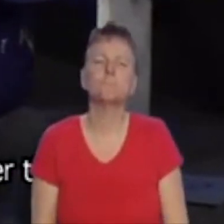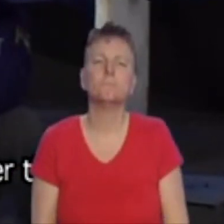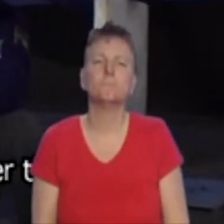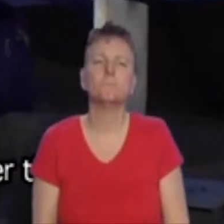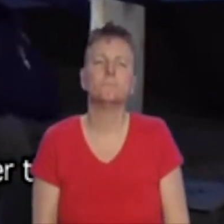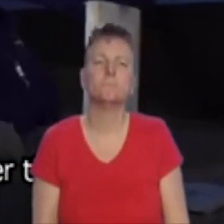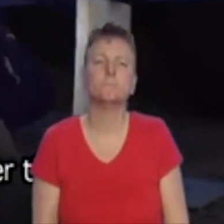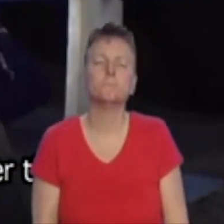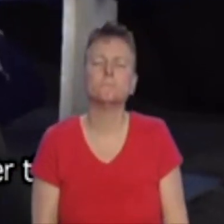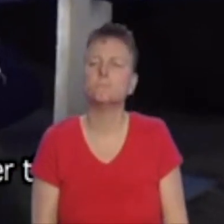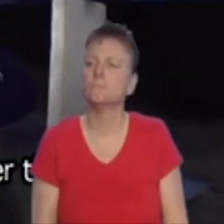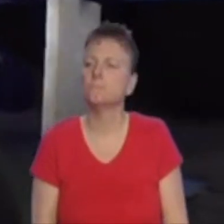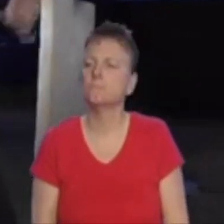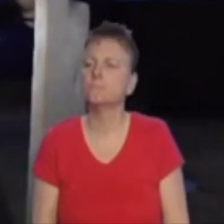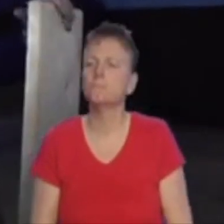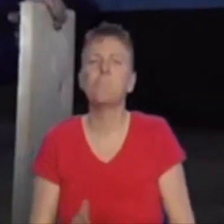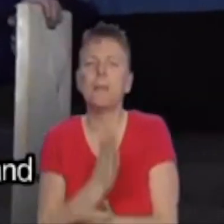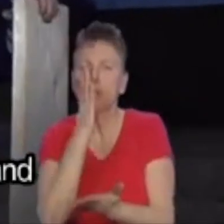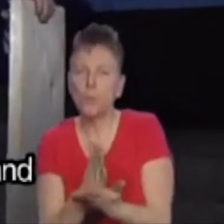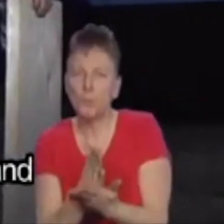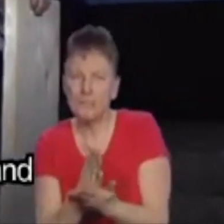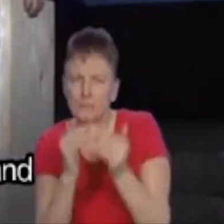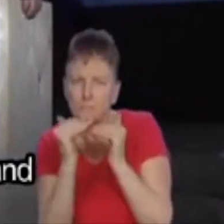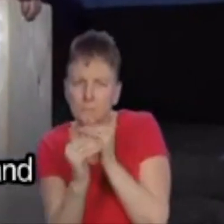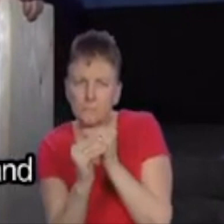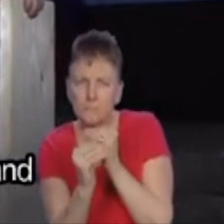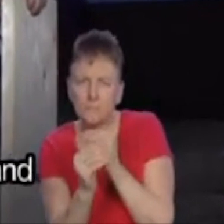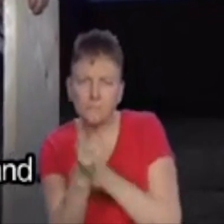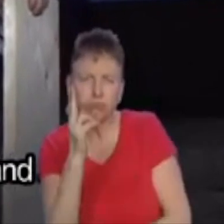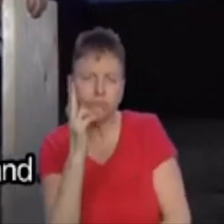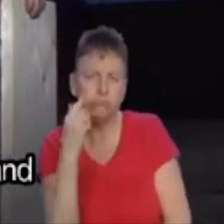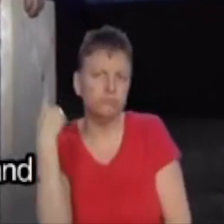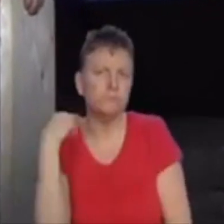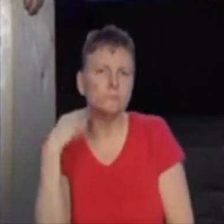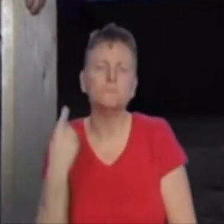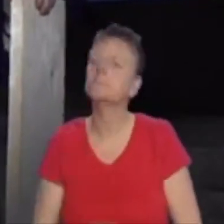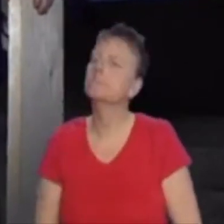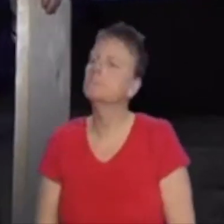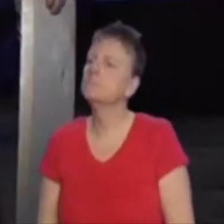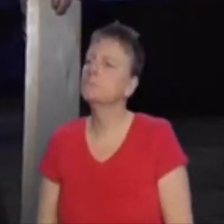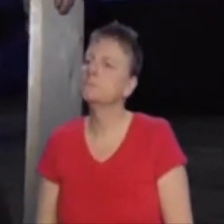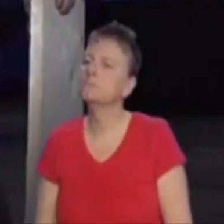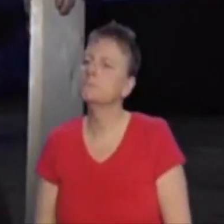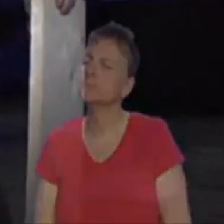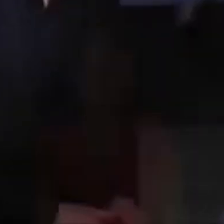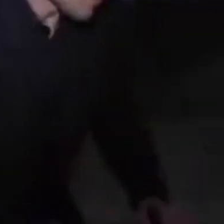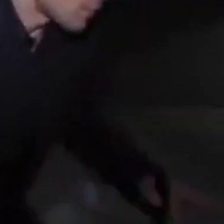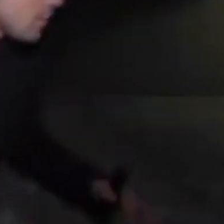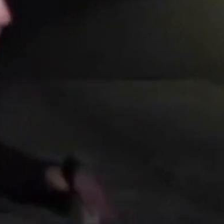vite. Parce que là, tu es bien stable. Tu es bien stable. Et là, bam, bam, bam. Et